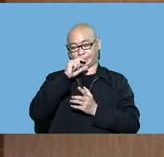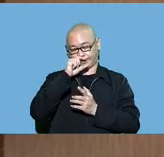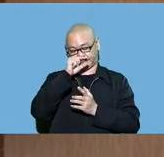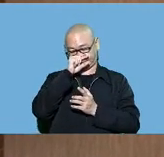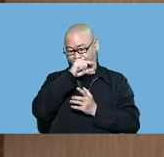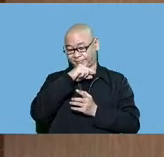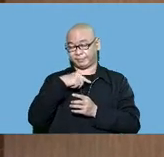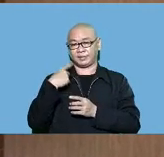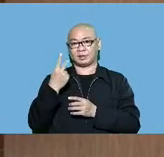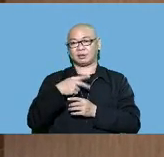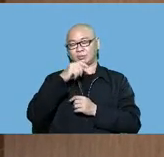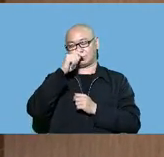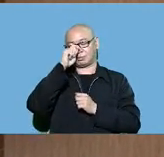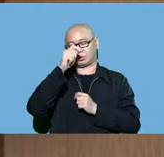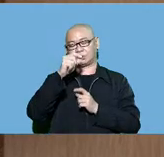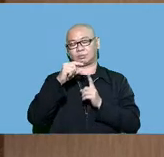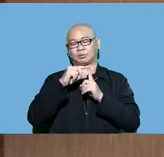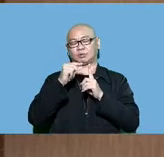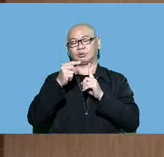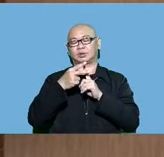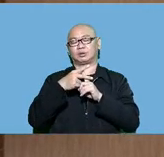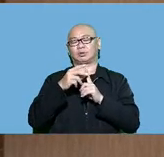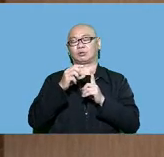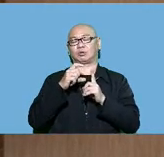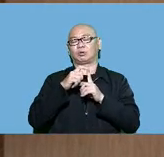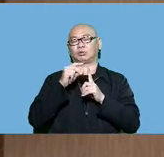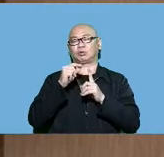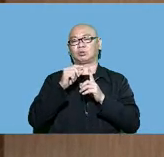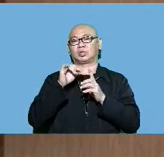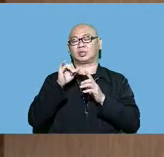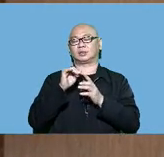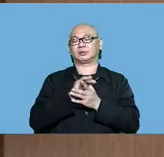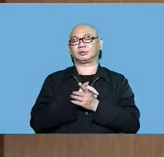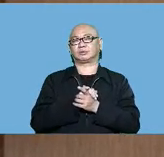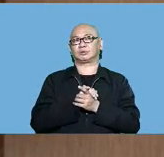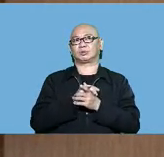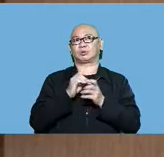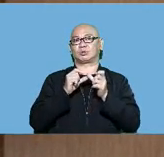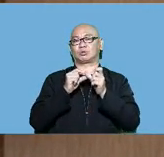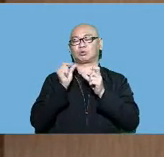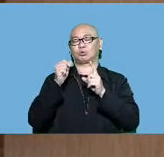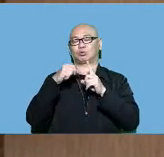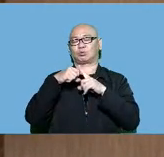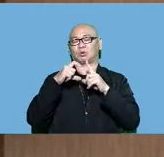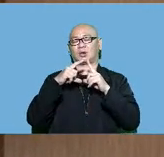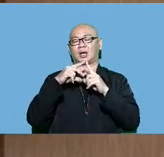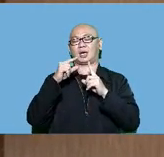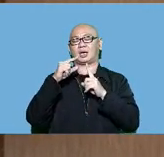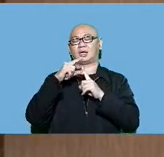Yang kami hormati Profesor Dr. Insinyur H. Budi Santoso Wiknyo Soekarto.